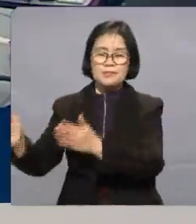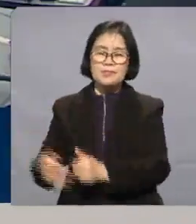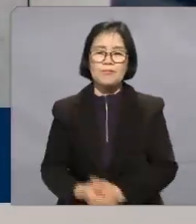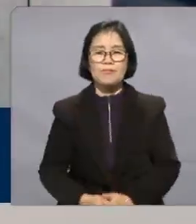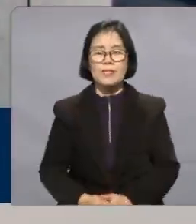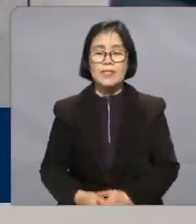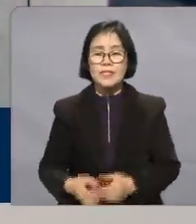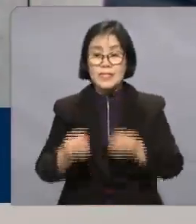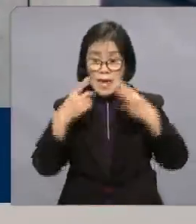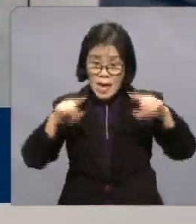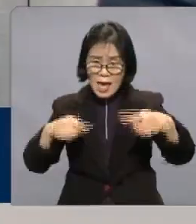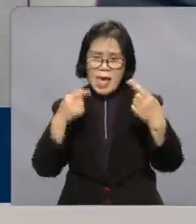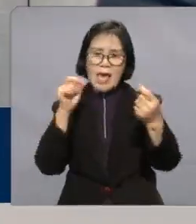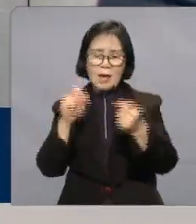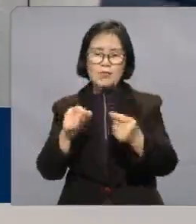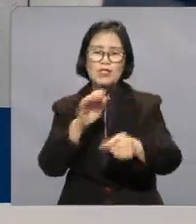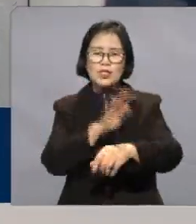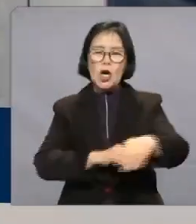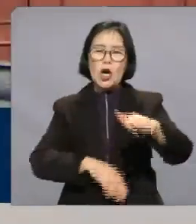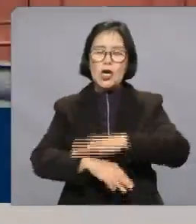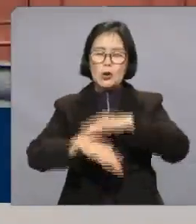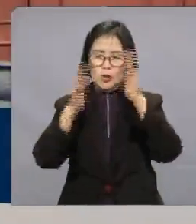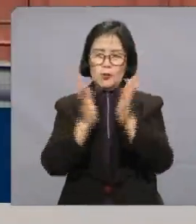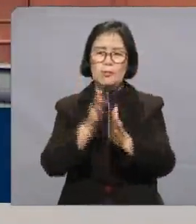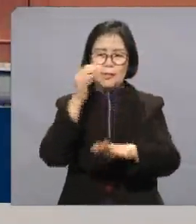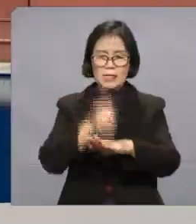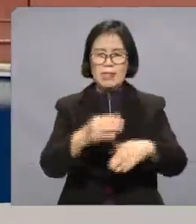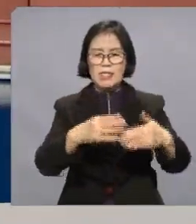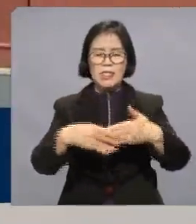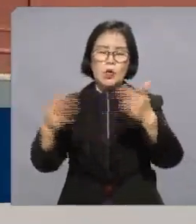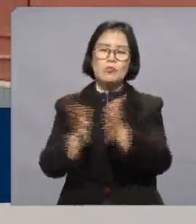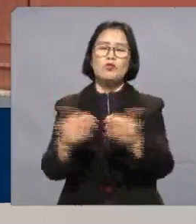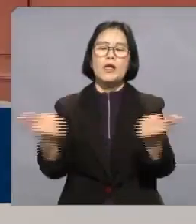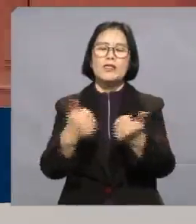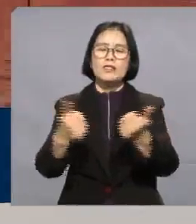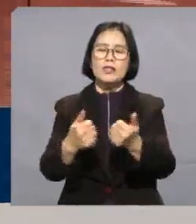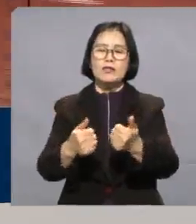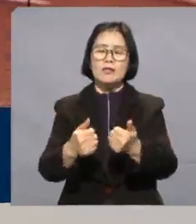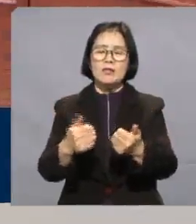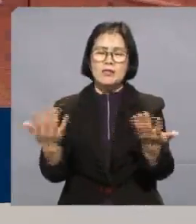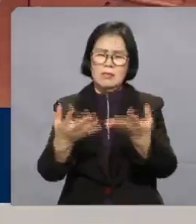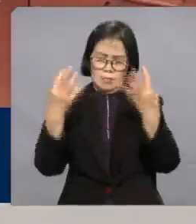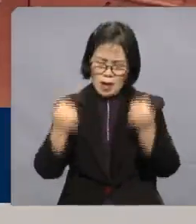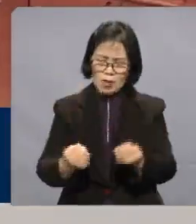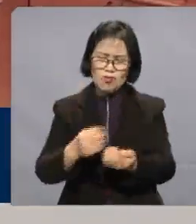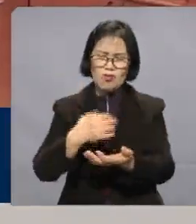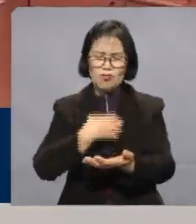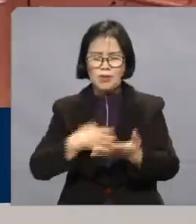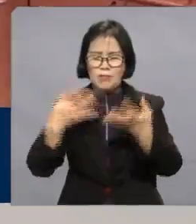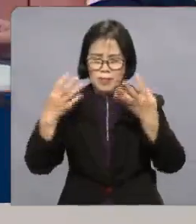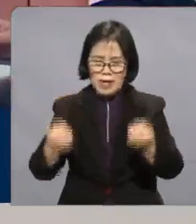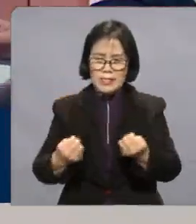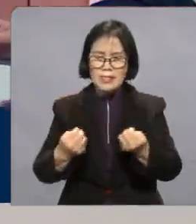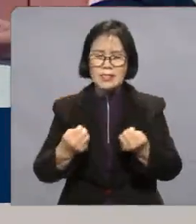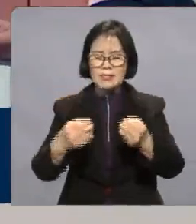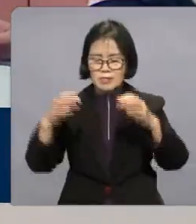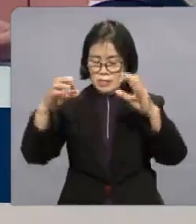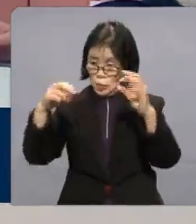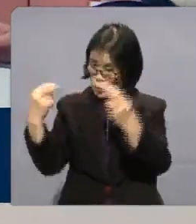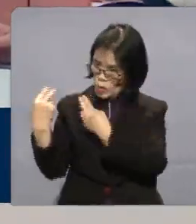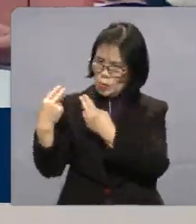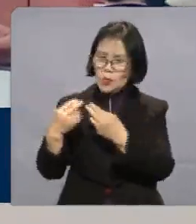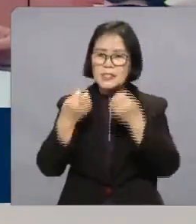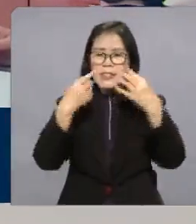개묘년 새해를 앞둔 여야가 오늘 일제히 올해 마지막 지도부 회의를 열어 다사다난했던 한 해를 되돌아보고 새해 각오를